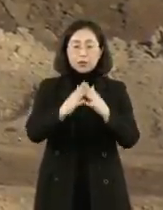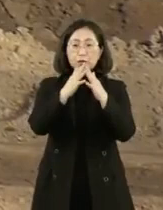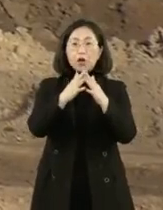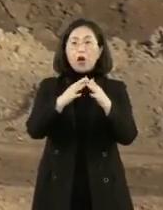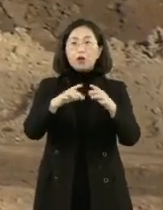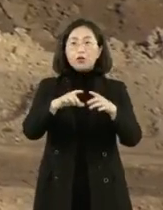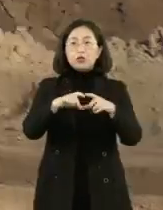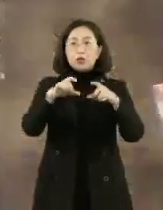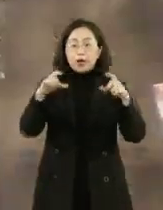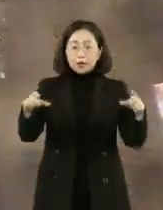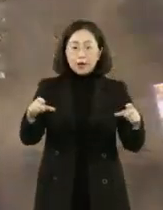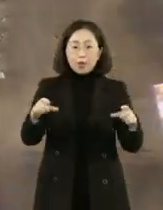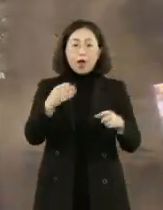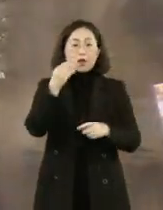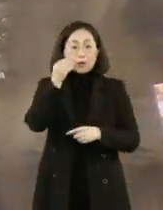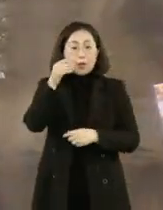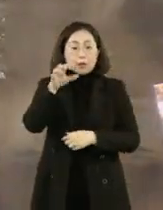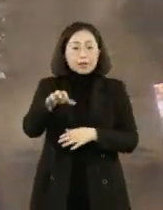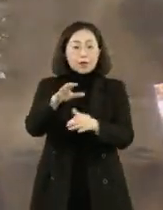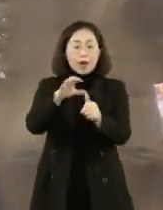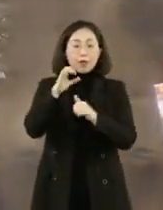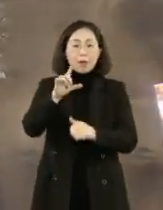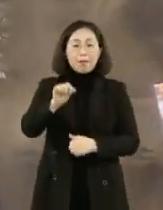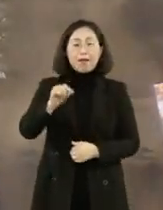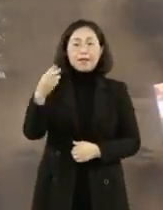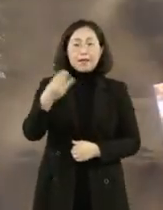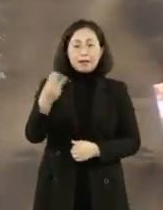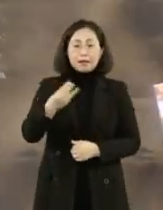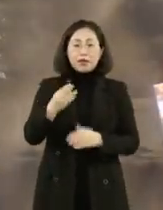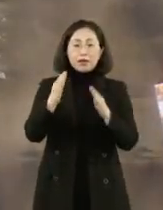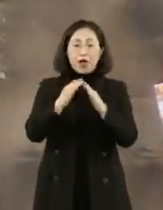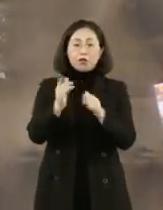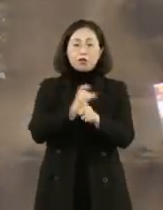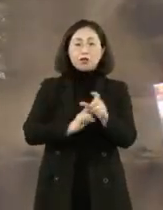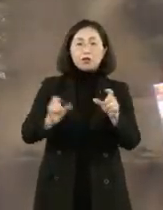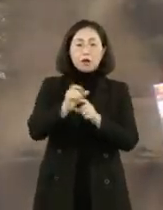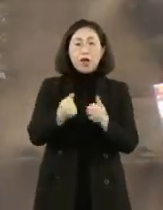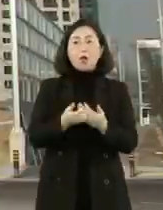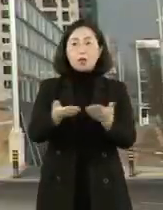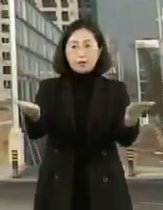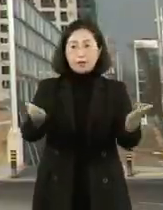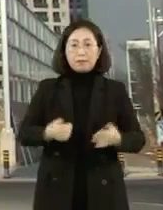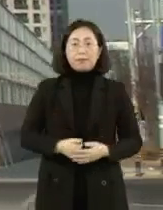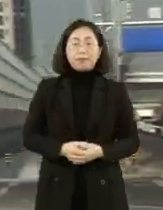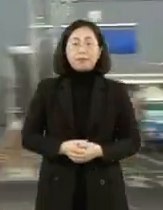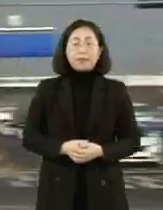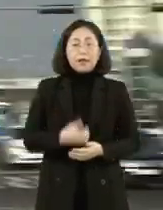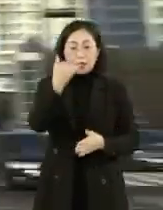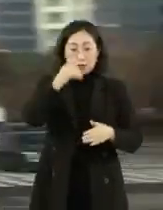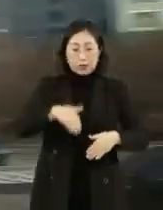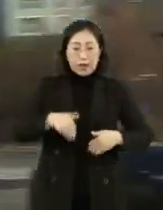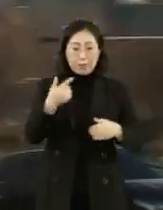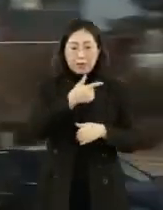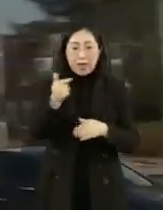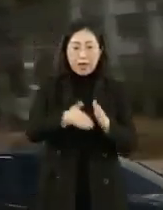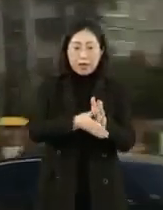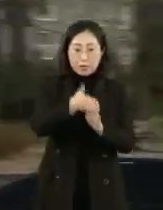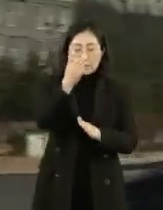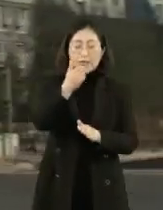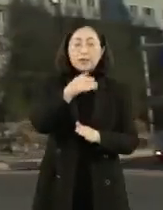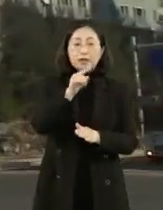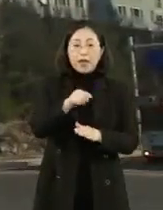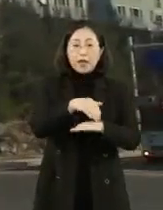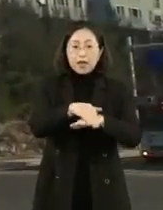유보지 활용 방식으로 1만 3천 가구를 추가 공급하는 방안이 포함됐습니다. 충남은 대도시권 중심의